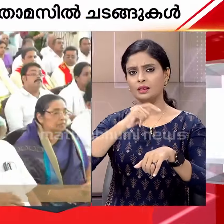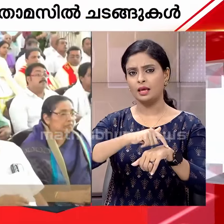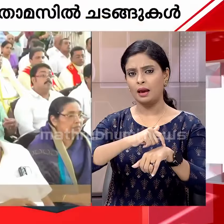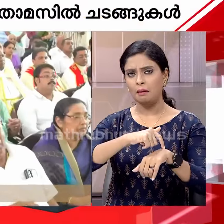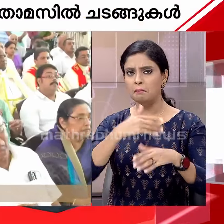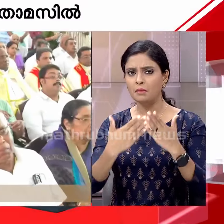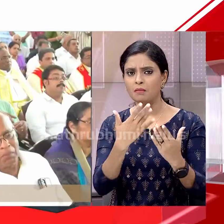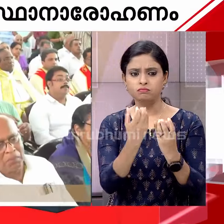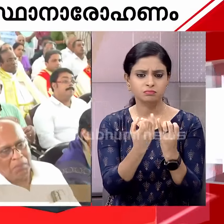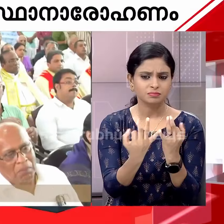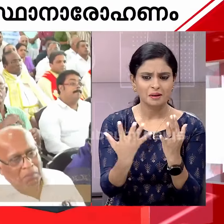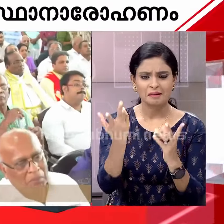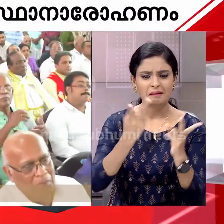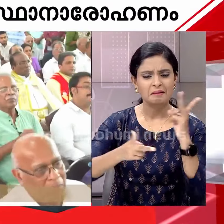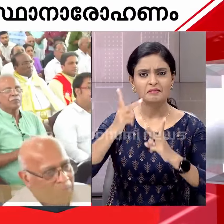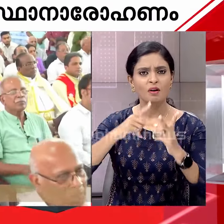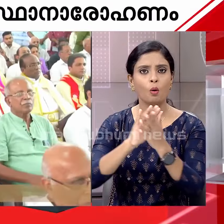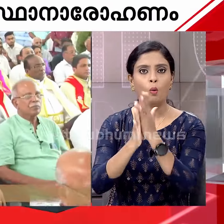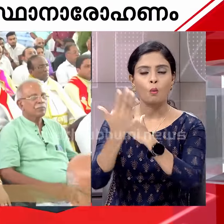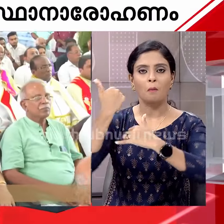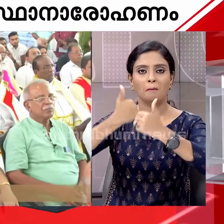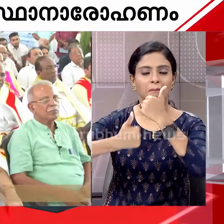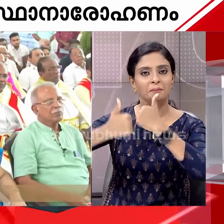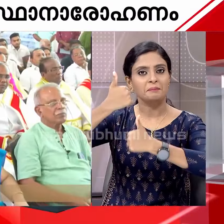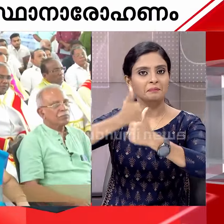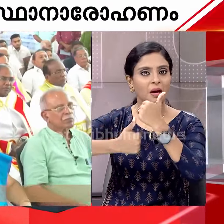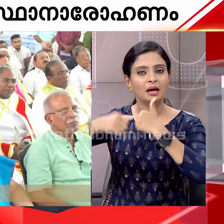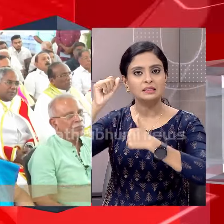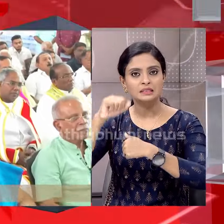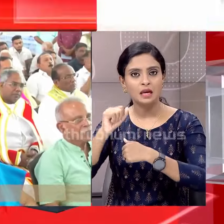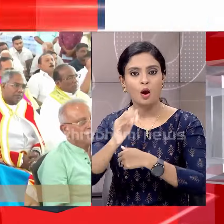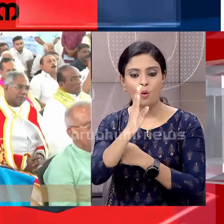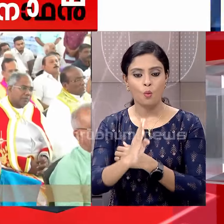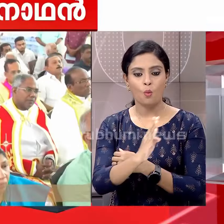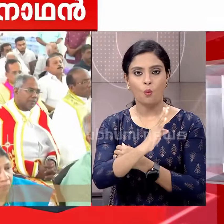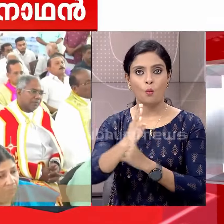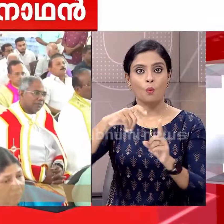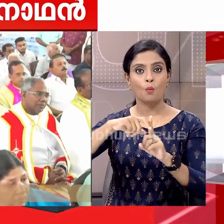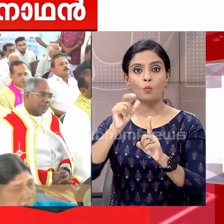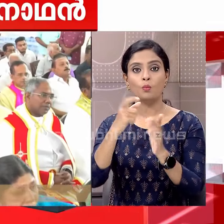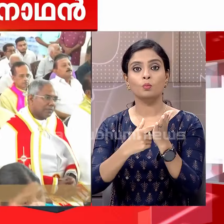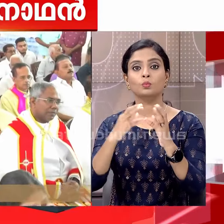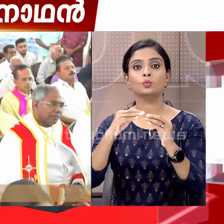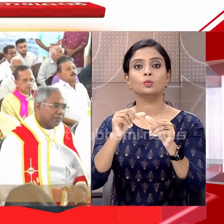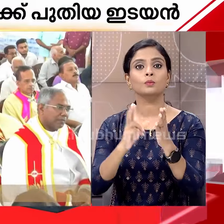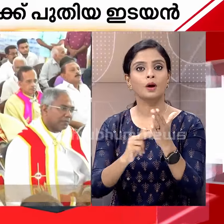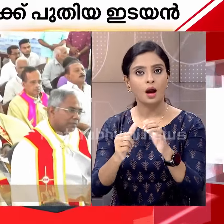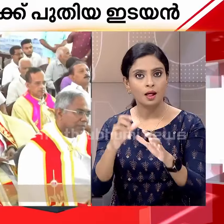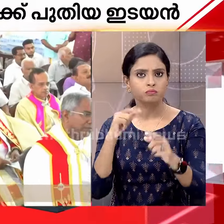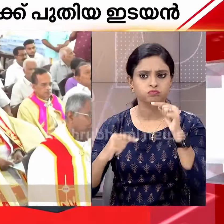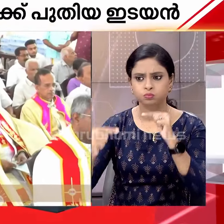കാരണം നമ്മൾ ആ നിലയ്ക്കാണ് സഭയുമായി ബന്ധപ്പെട്ട് കുർബാന തർക്കവുമായി ബന്ധപ്പെട്ടൊക്കെ ഉള്ള പ്രശ്നങ്ങളൊക്കെ അഭിമുഖീകരിച്ചത്.